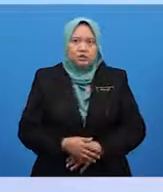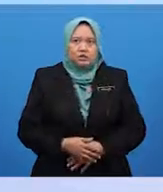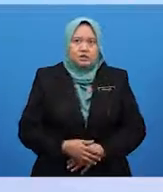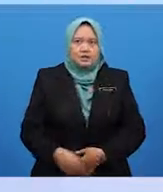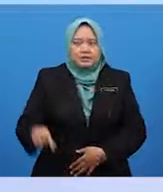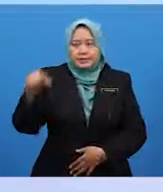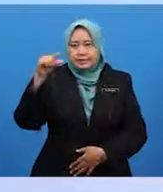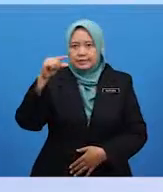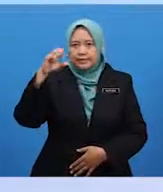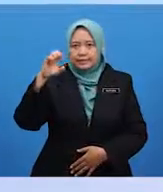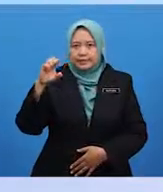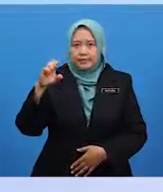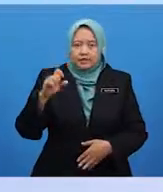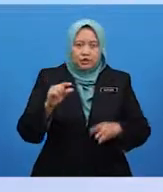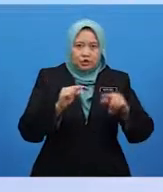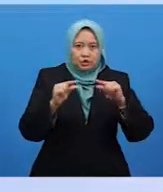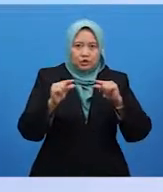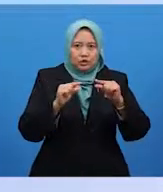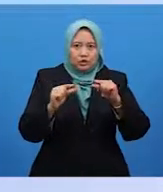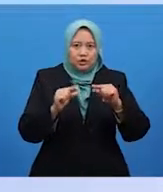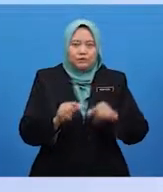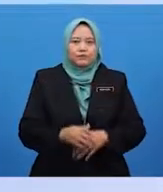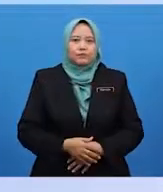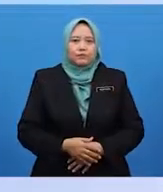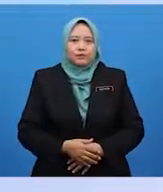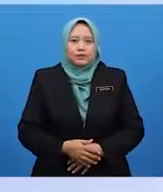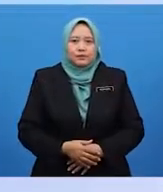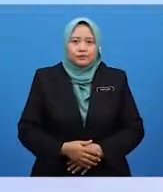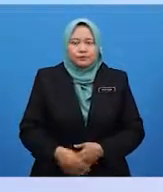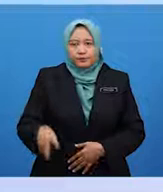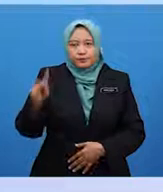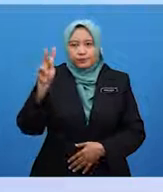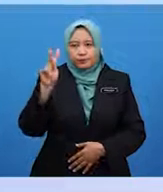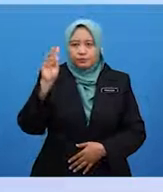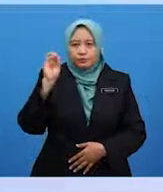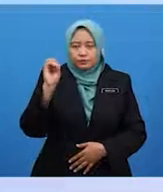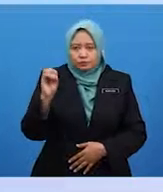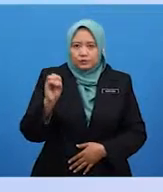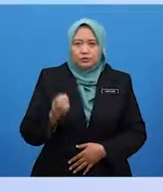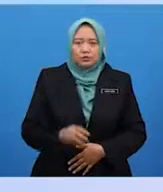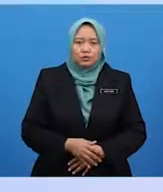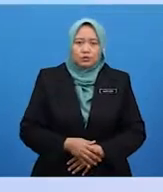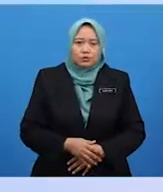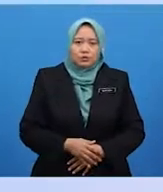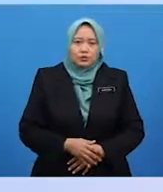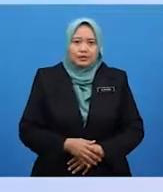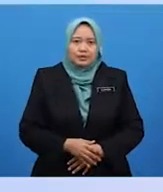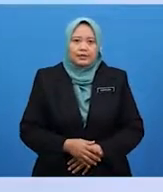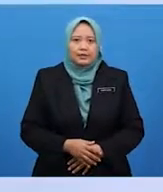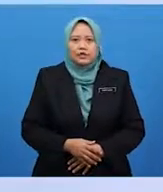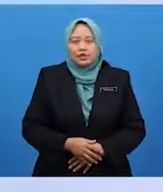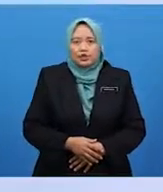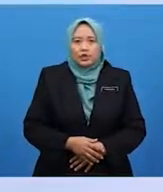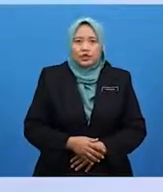iaitu gester ataupun linear. Yang keenam kita ada lukisan kontur. Ketujuh kita ada informasi dan yang